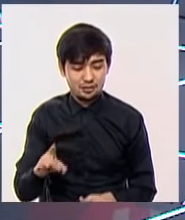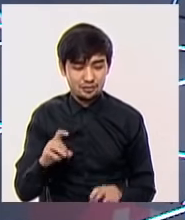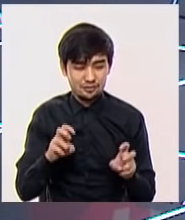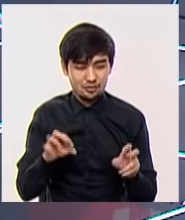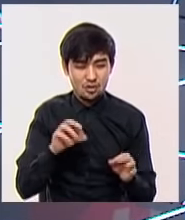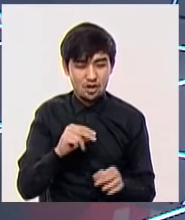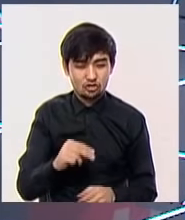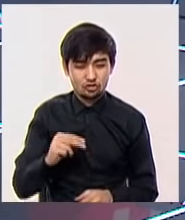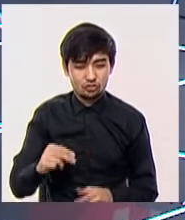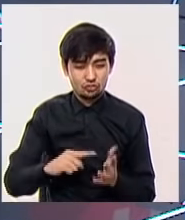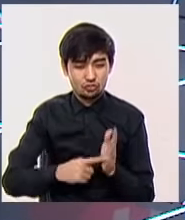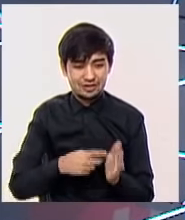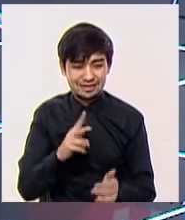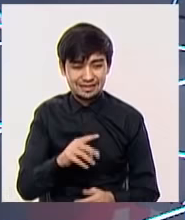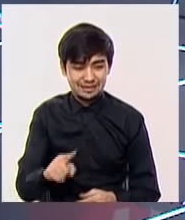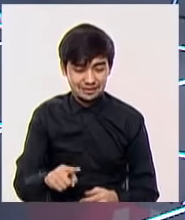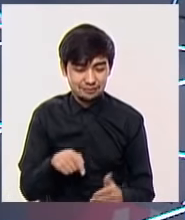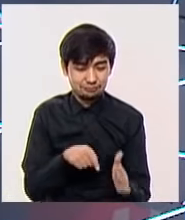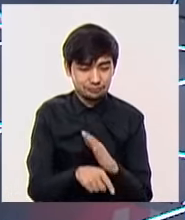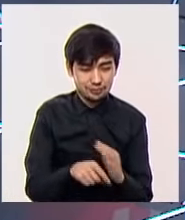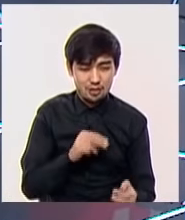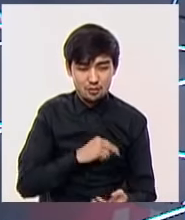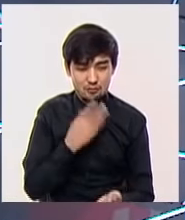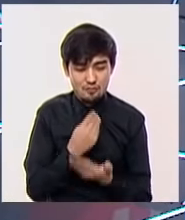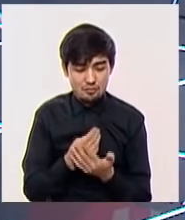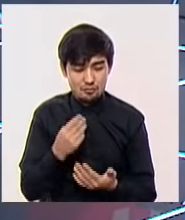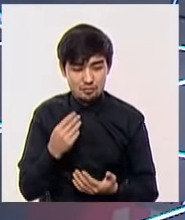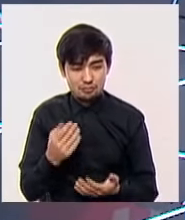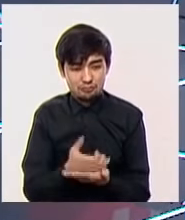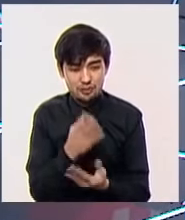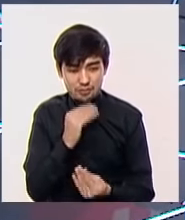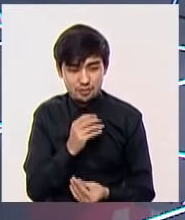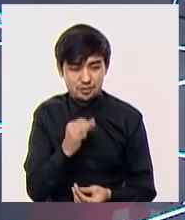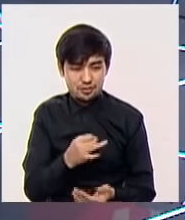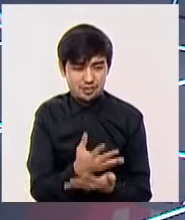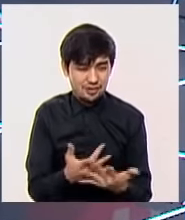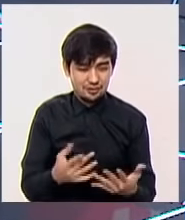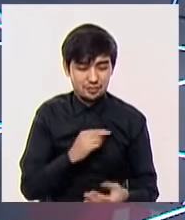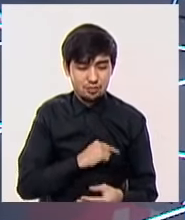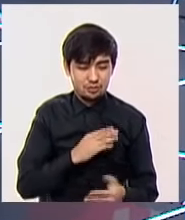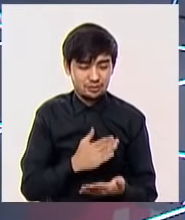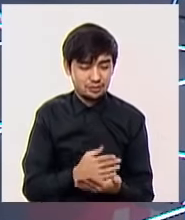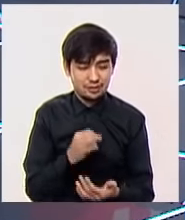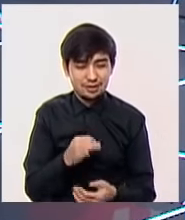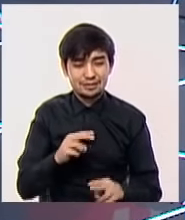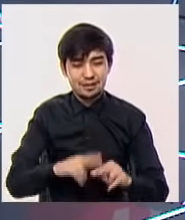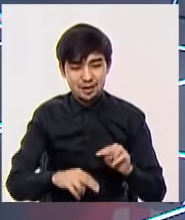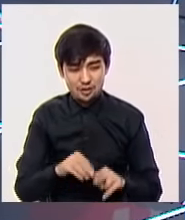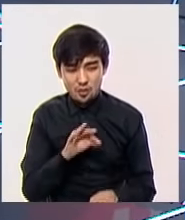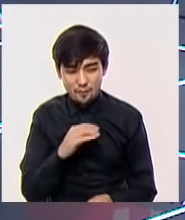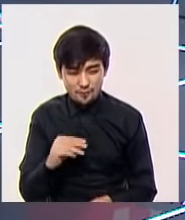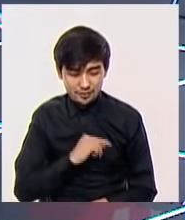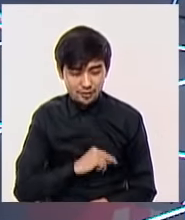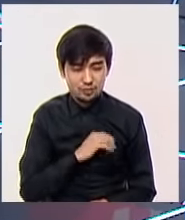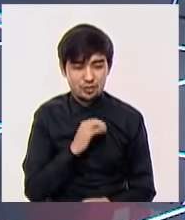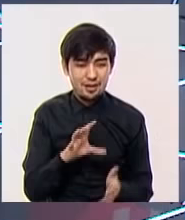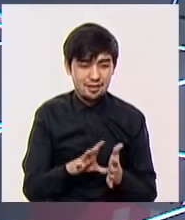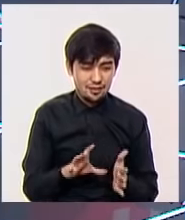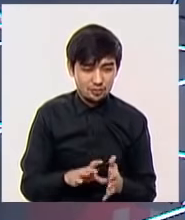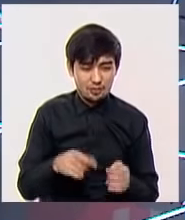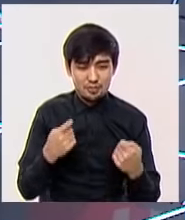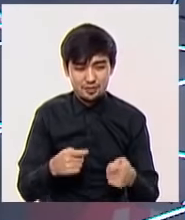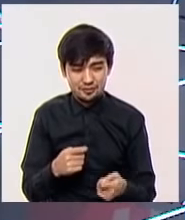точках и из этой найдите работу своей мечты на сайте представлены вакансии в самых разных областях строители офисный сотрудник electric